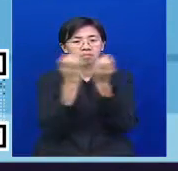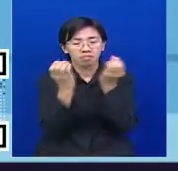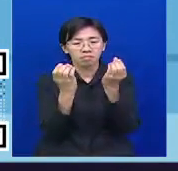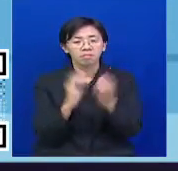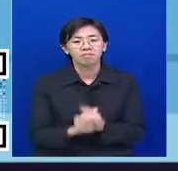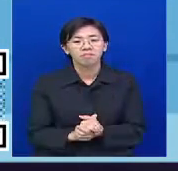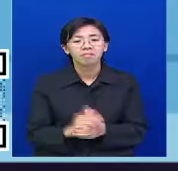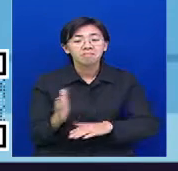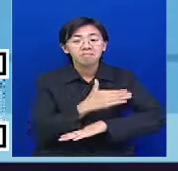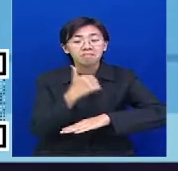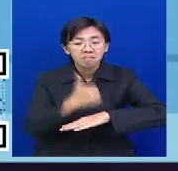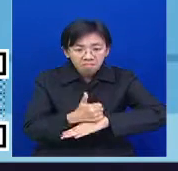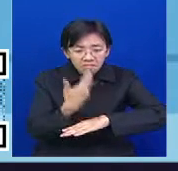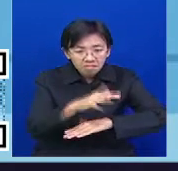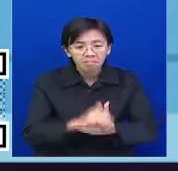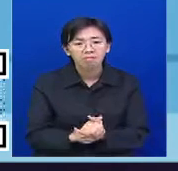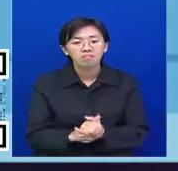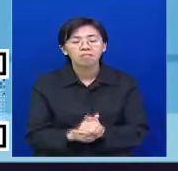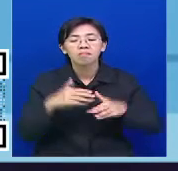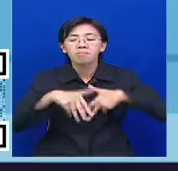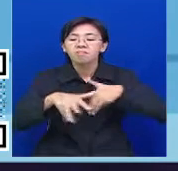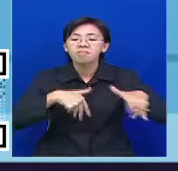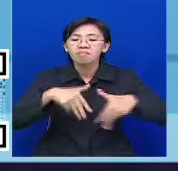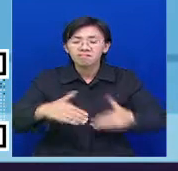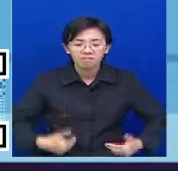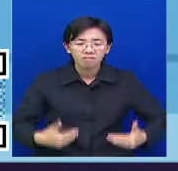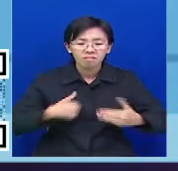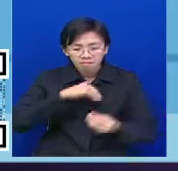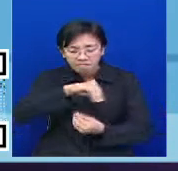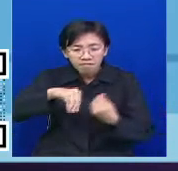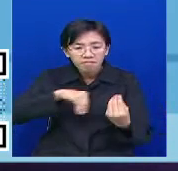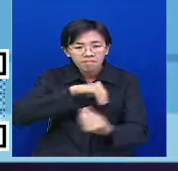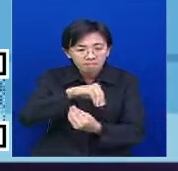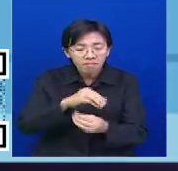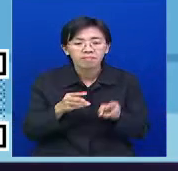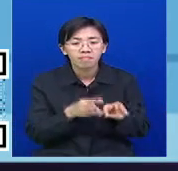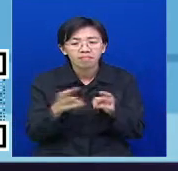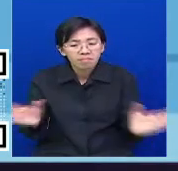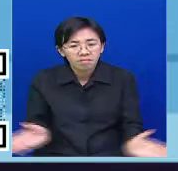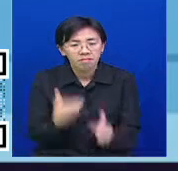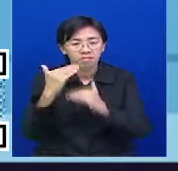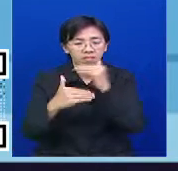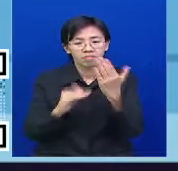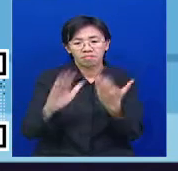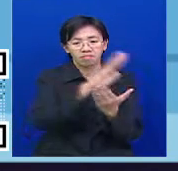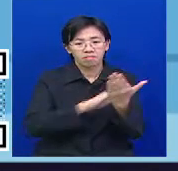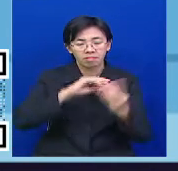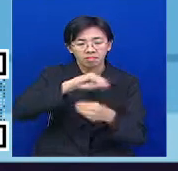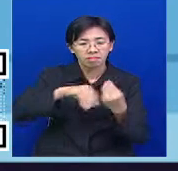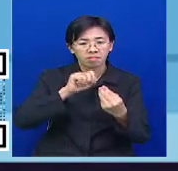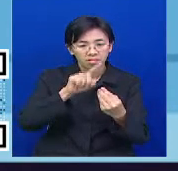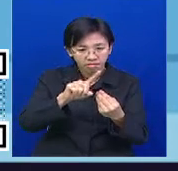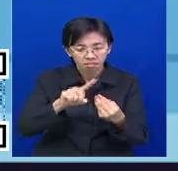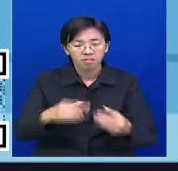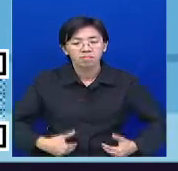แค่เรื่องการเมืองแต่ยังสนใจเรื่องปากท้องของประชาชนโดยมีมาตรการในการพัฒนาประเทศเศรษฐกิจและการ